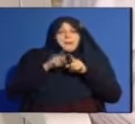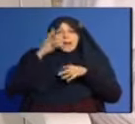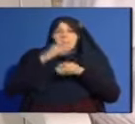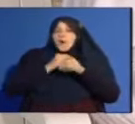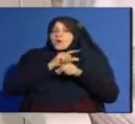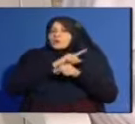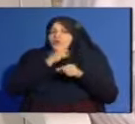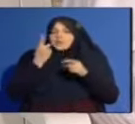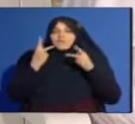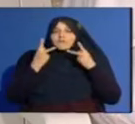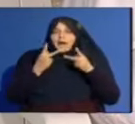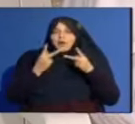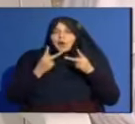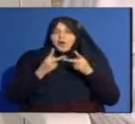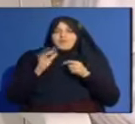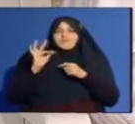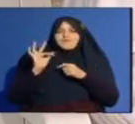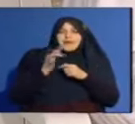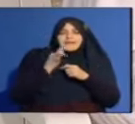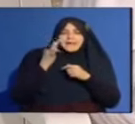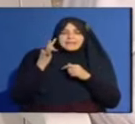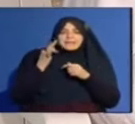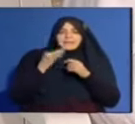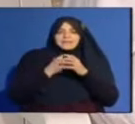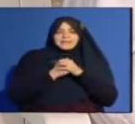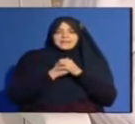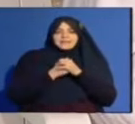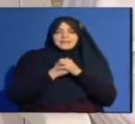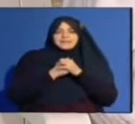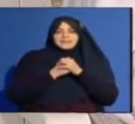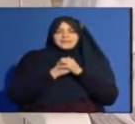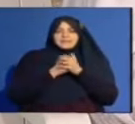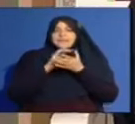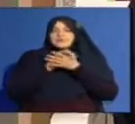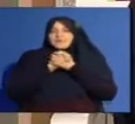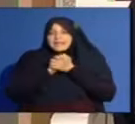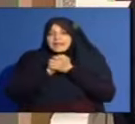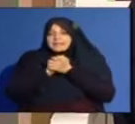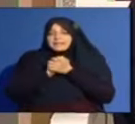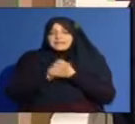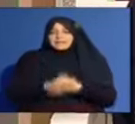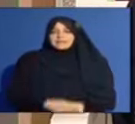الحقيقة، قيمة الأخوة وقيمة المحبة والتضامن. المحبة والتضامن.